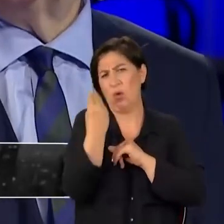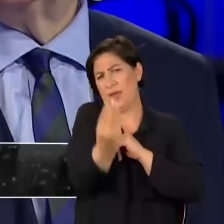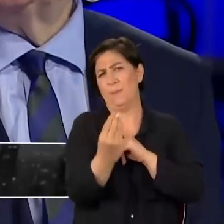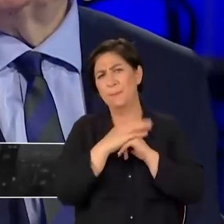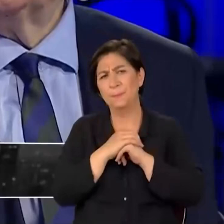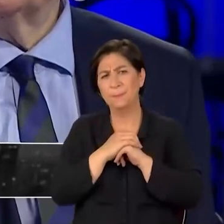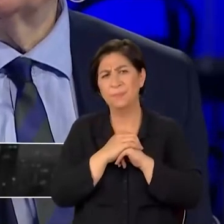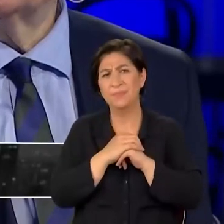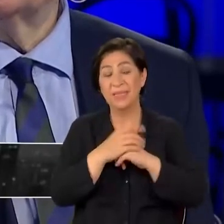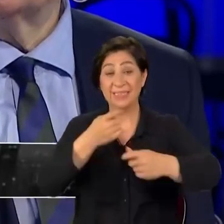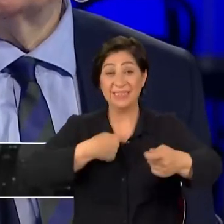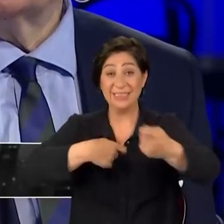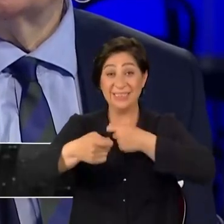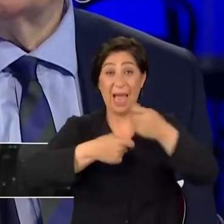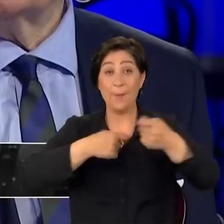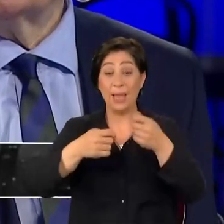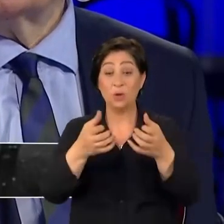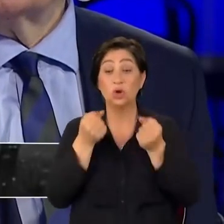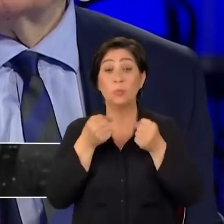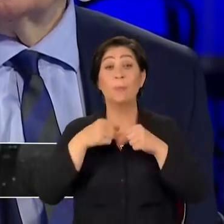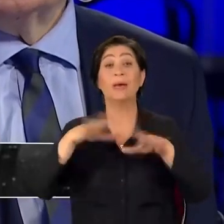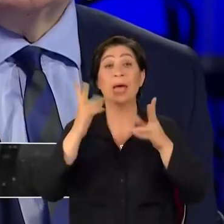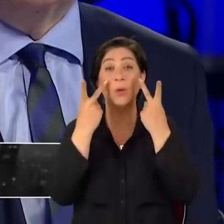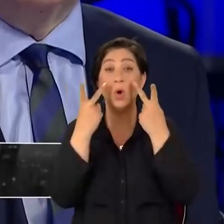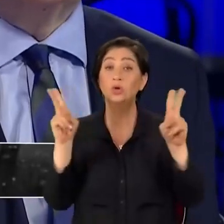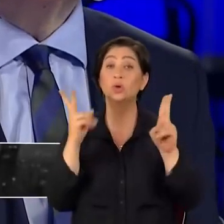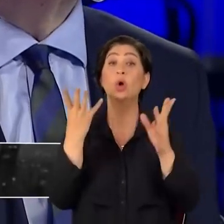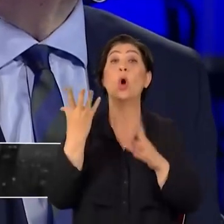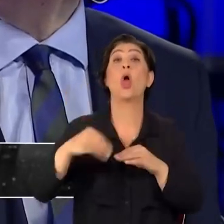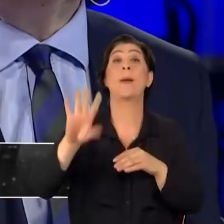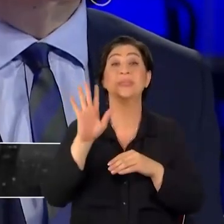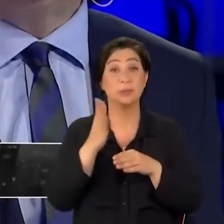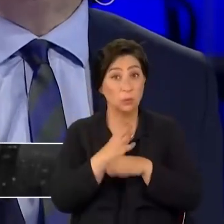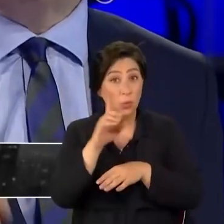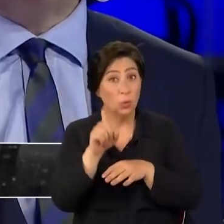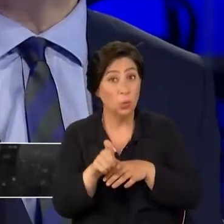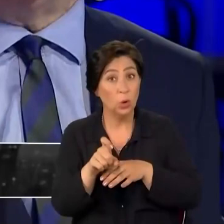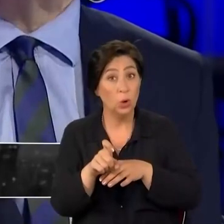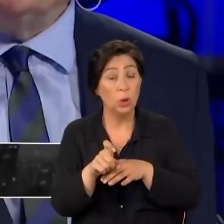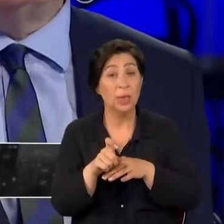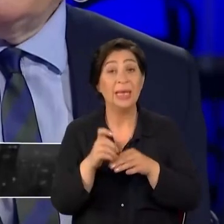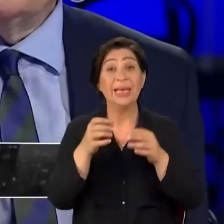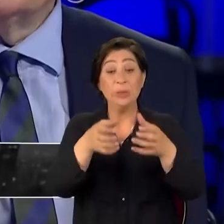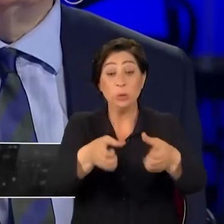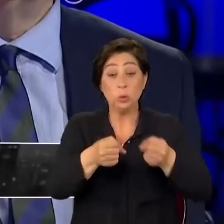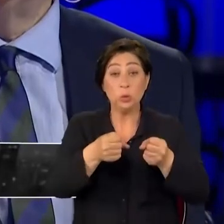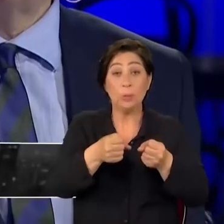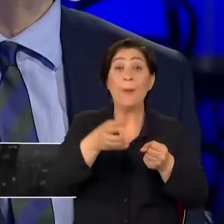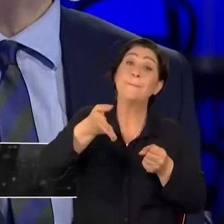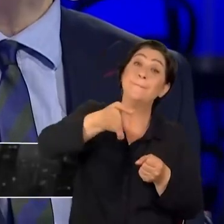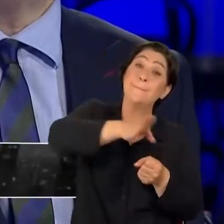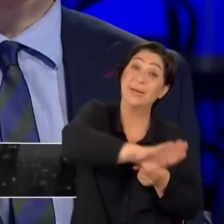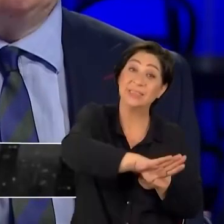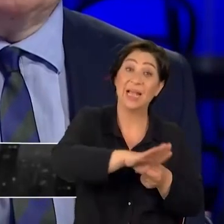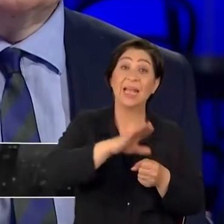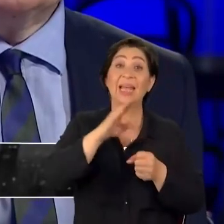Evet. Sermayeyi dizginlemeden özgürlüğü gerçekleştiremezsiniz. Doğru mu? Şimdi dizginlemek başka bir şey. Dizginlemek bir